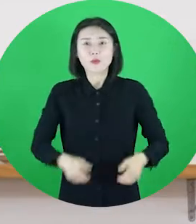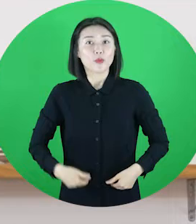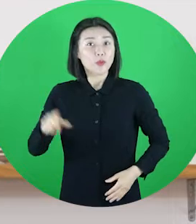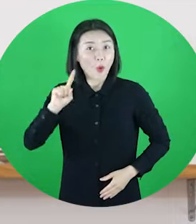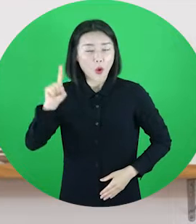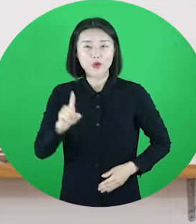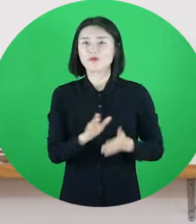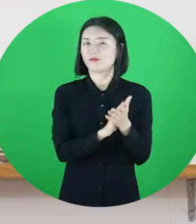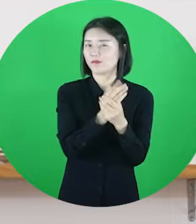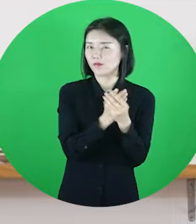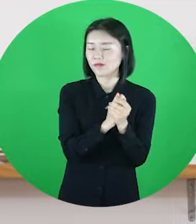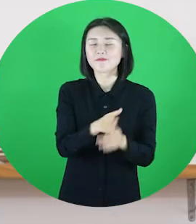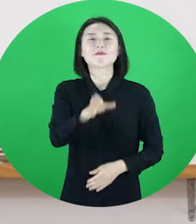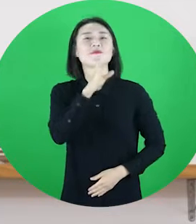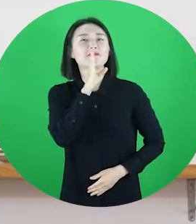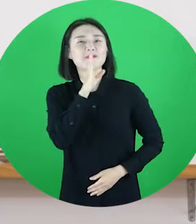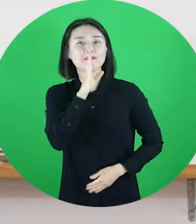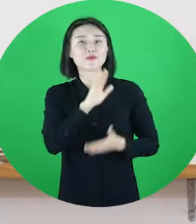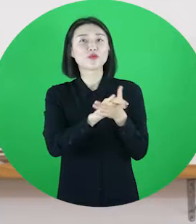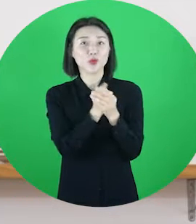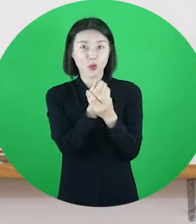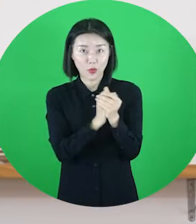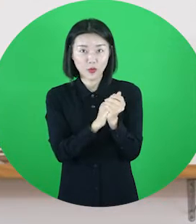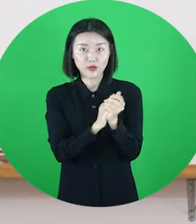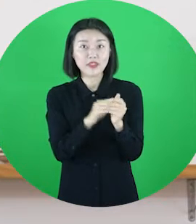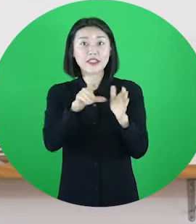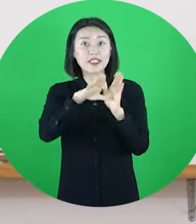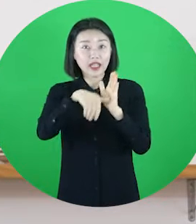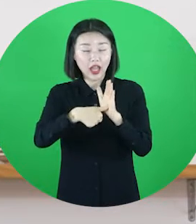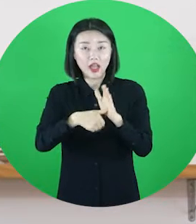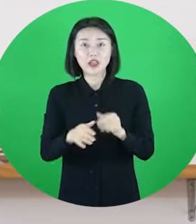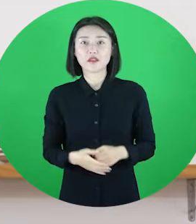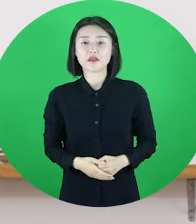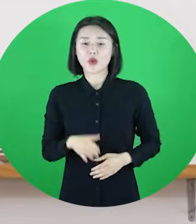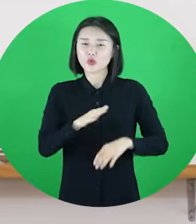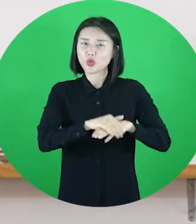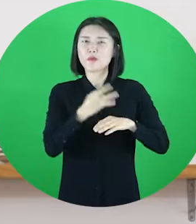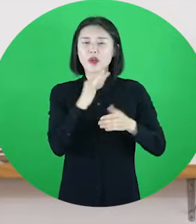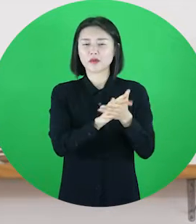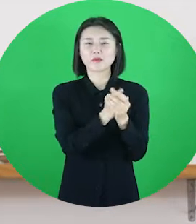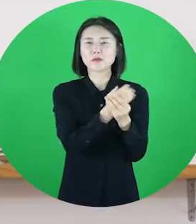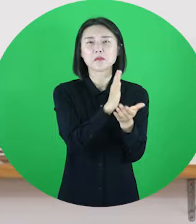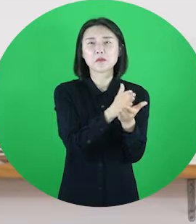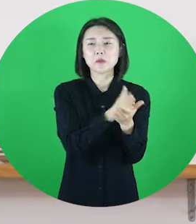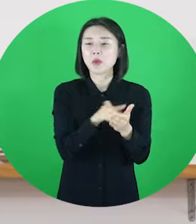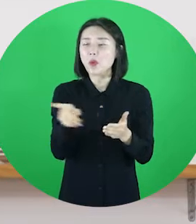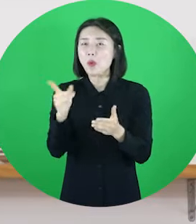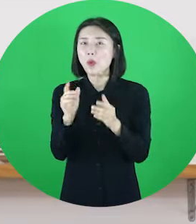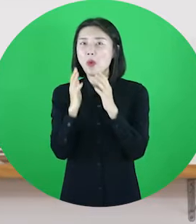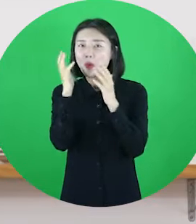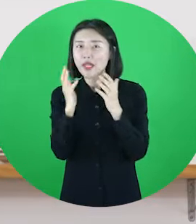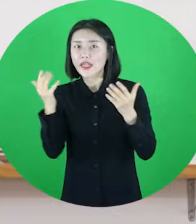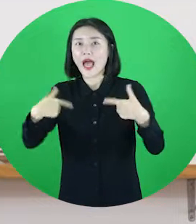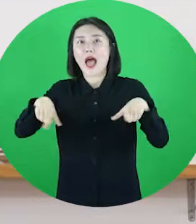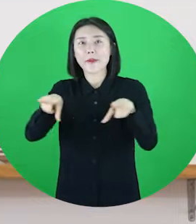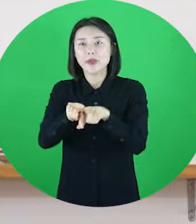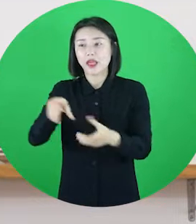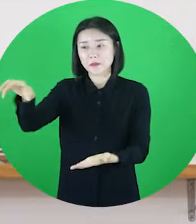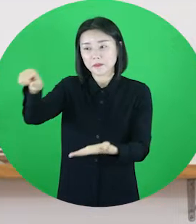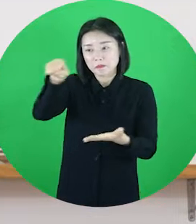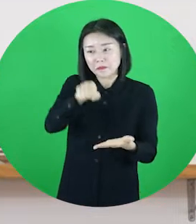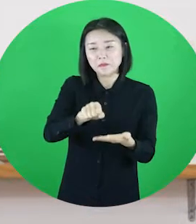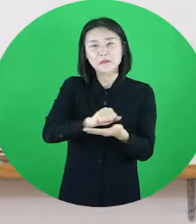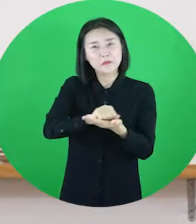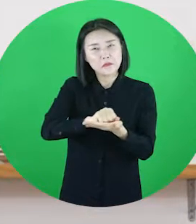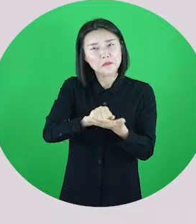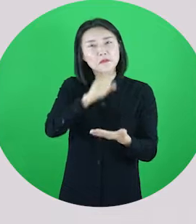돼요. 맞아요. 우리 손을 먼저 씻을 건데 손을 씻어주면서 여기 있는 야채들도 같이 한번 씻어주면